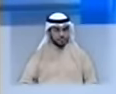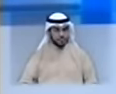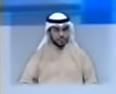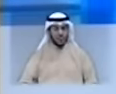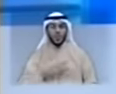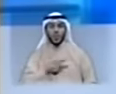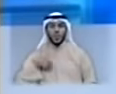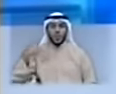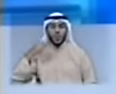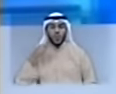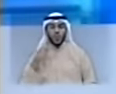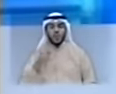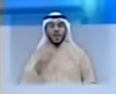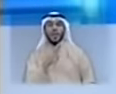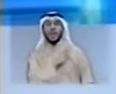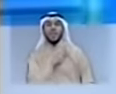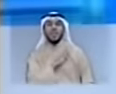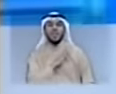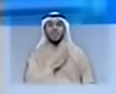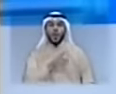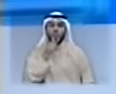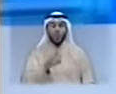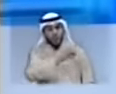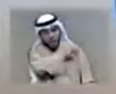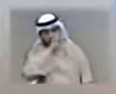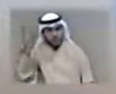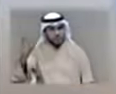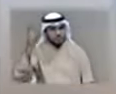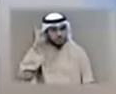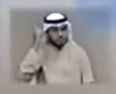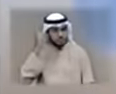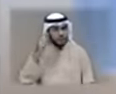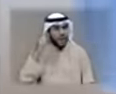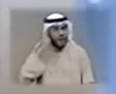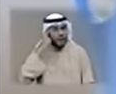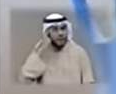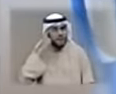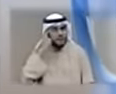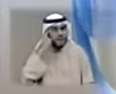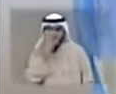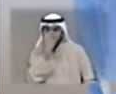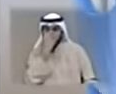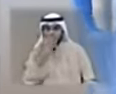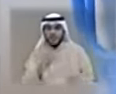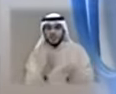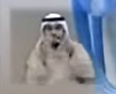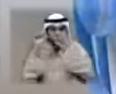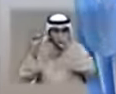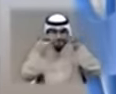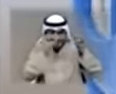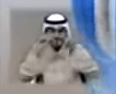نفت وزارة الدفاع اليوم ما جرى تداوله بشأن انتشال جسم غواصة إيرانية في جزيرة